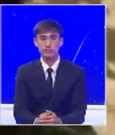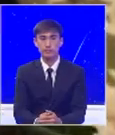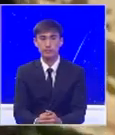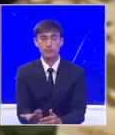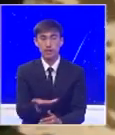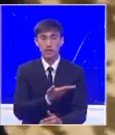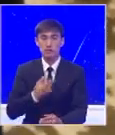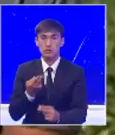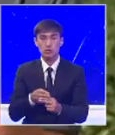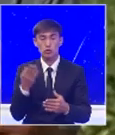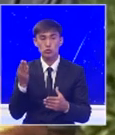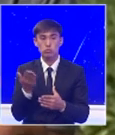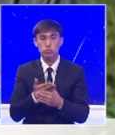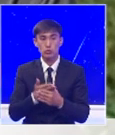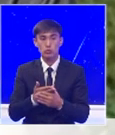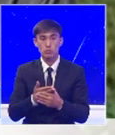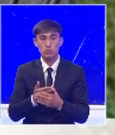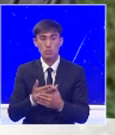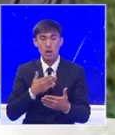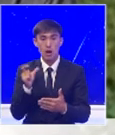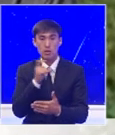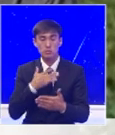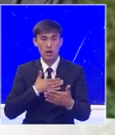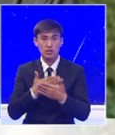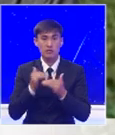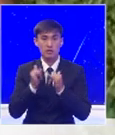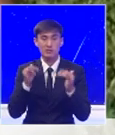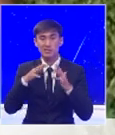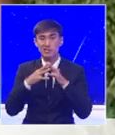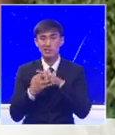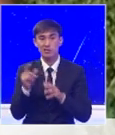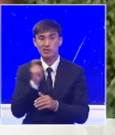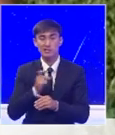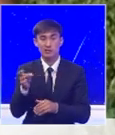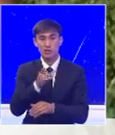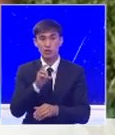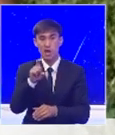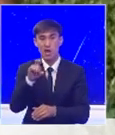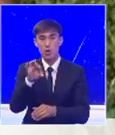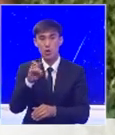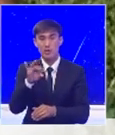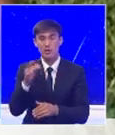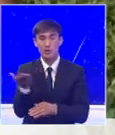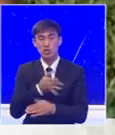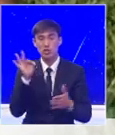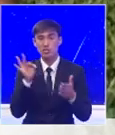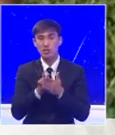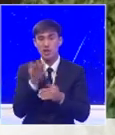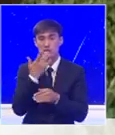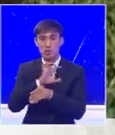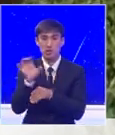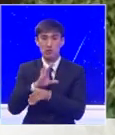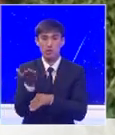Для нас это способ поощрения экономической активности и развития сельского хозяйства в регионе Эль-Уэд. Наша цель – экспортировать